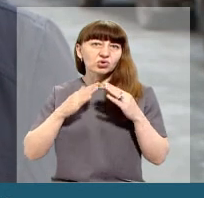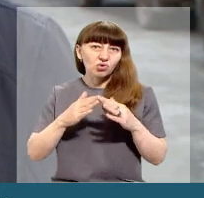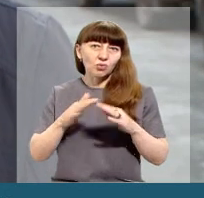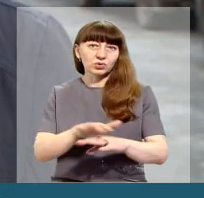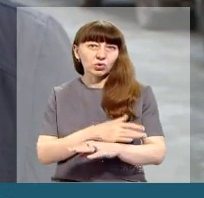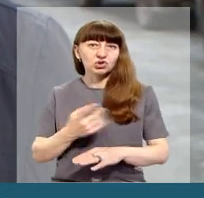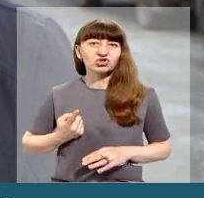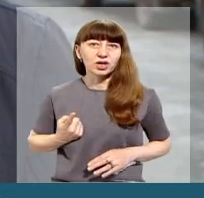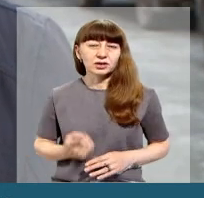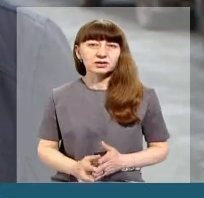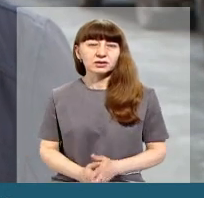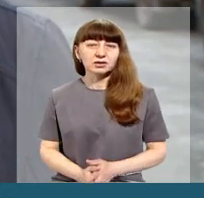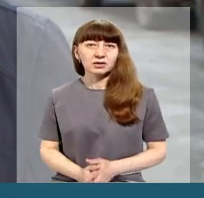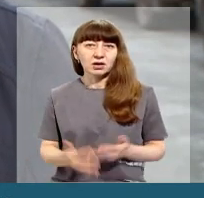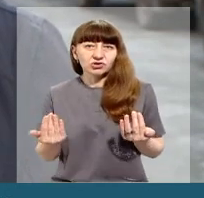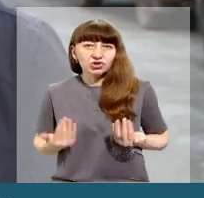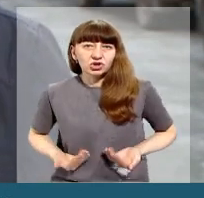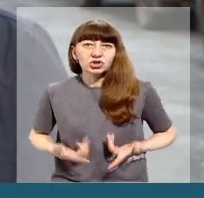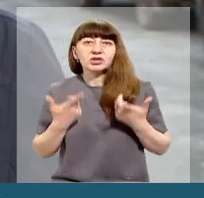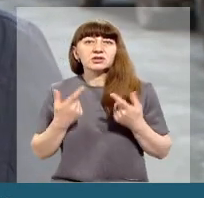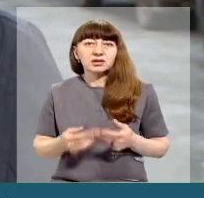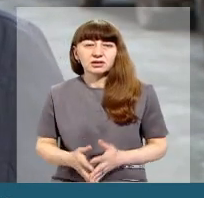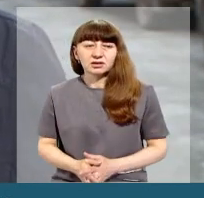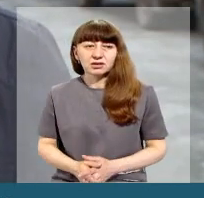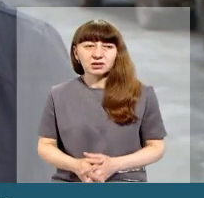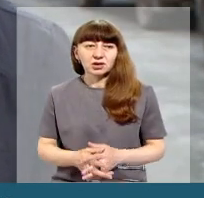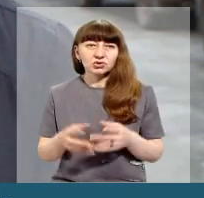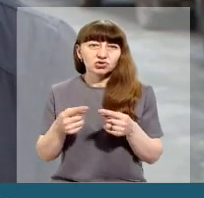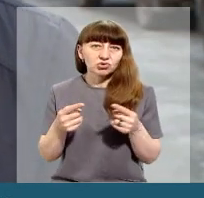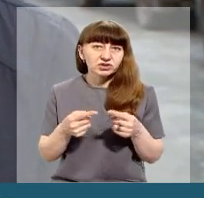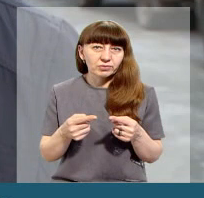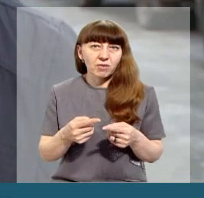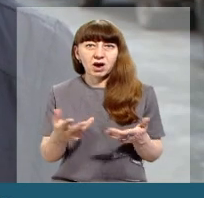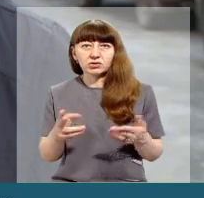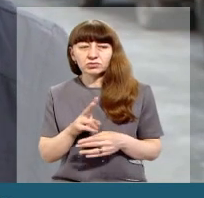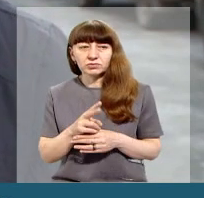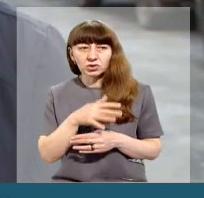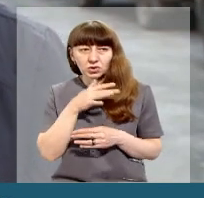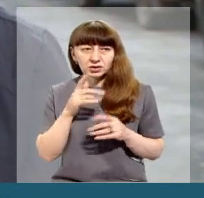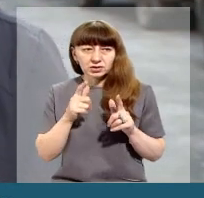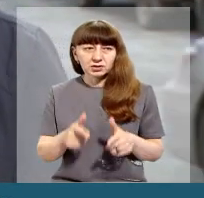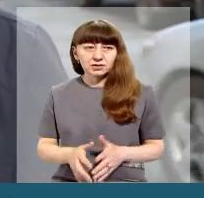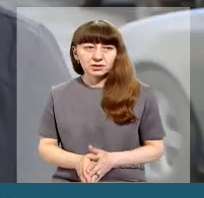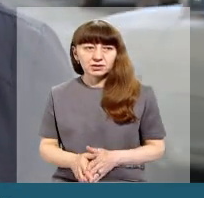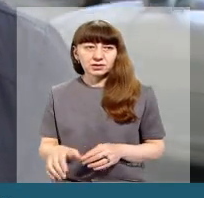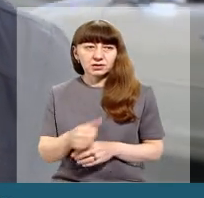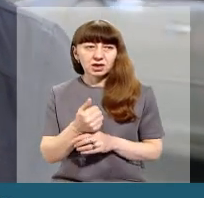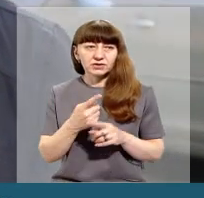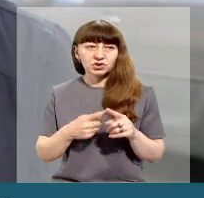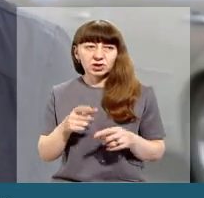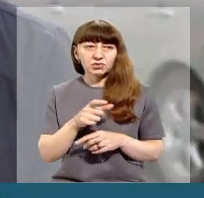времени. Сейчас жить негде. Кто снимает, то это. Ну, многие согласились. Основная